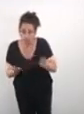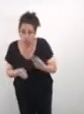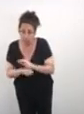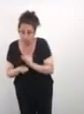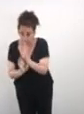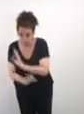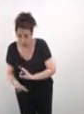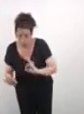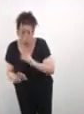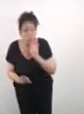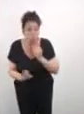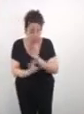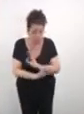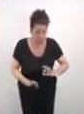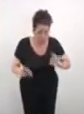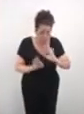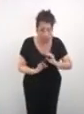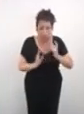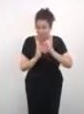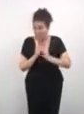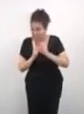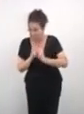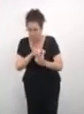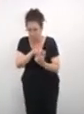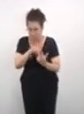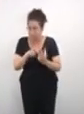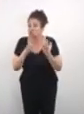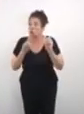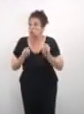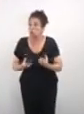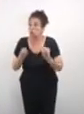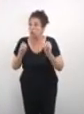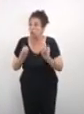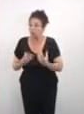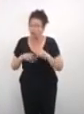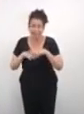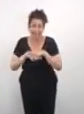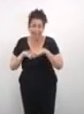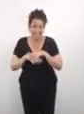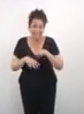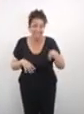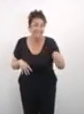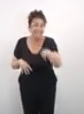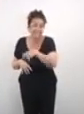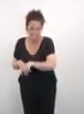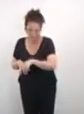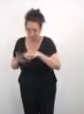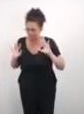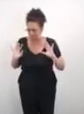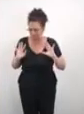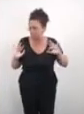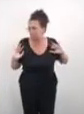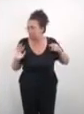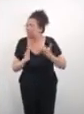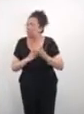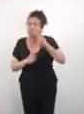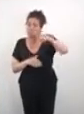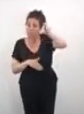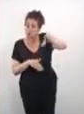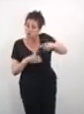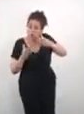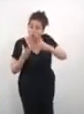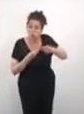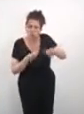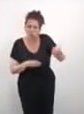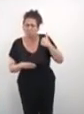sécurité, crèche, tout ça, c'est des sujets qui reviennent régulièrement, je peux vous le dire. Mais je n'ai jamais rencontré un Bordelais qui me dit, monsieur le